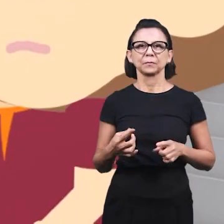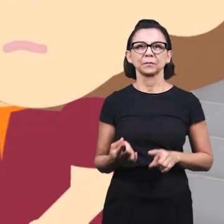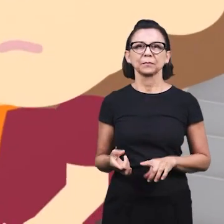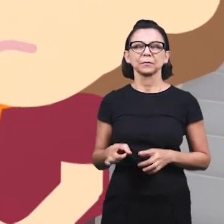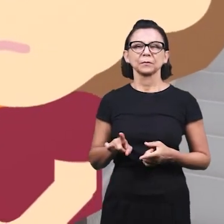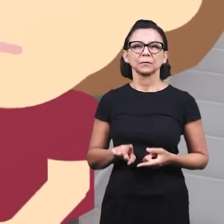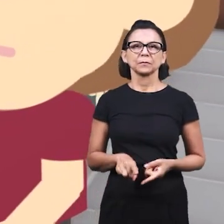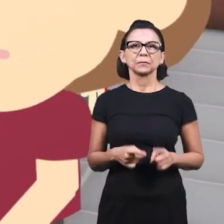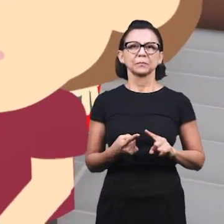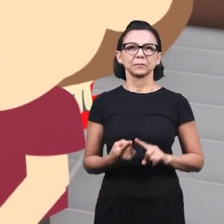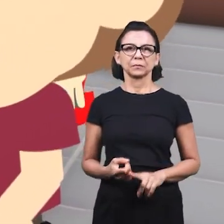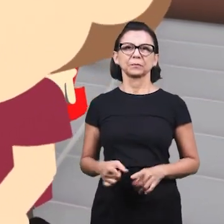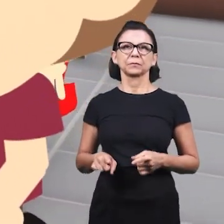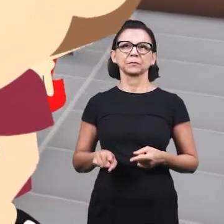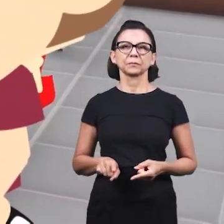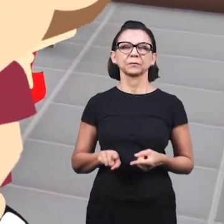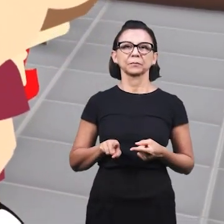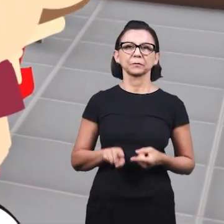псалма.